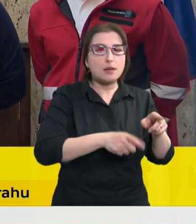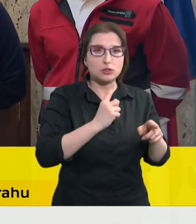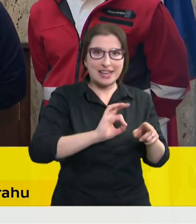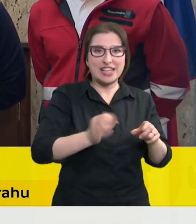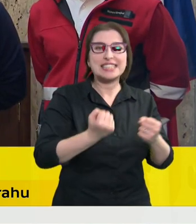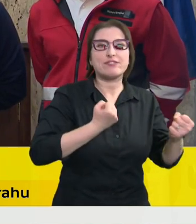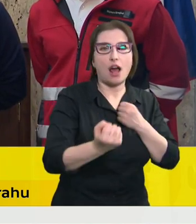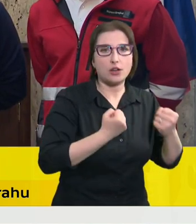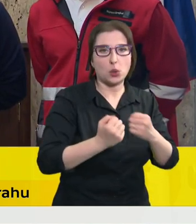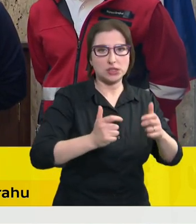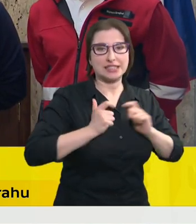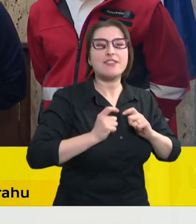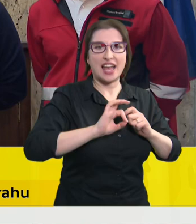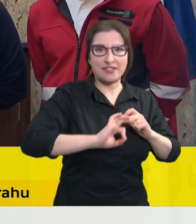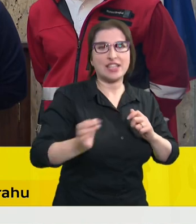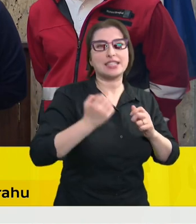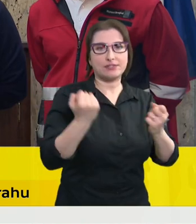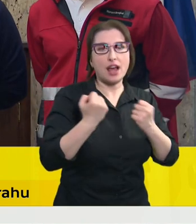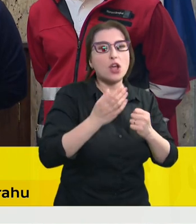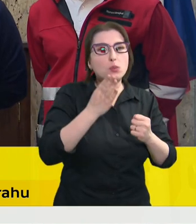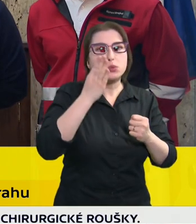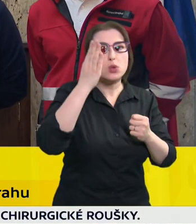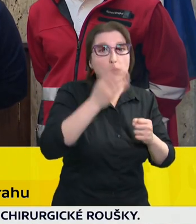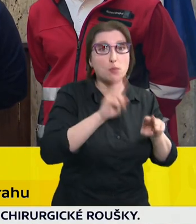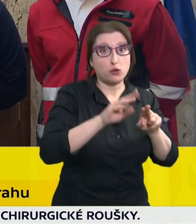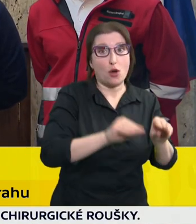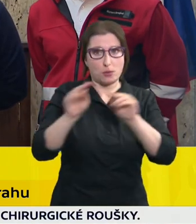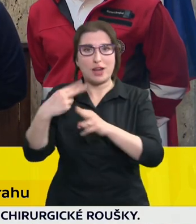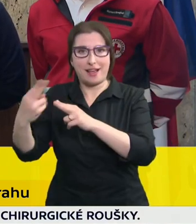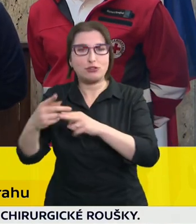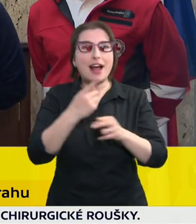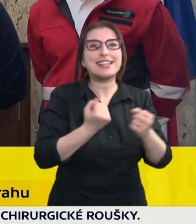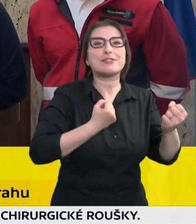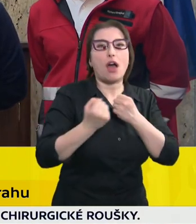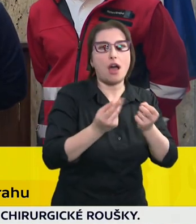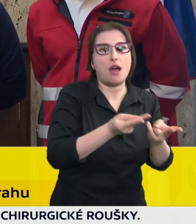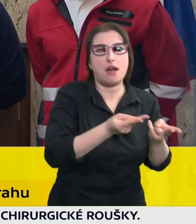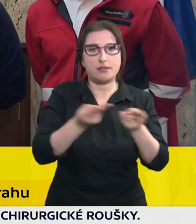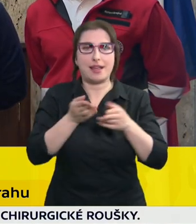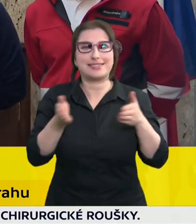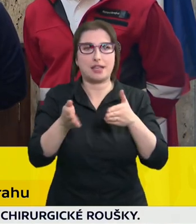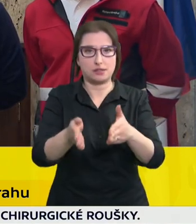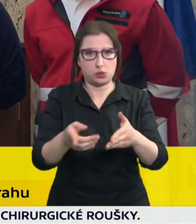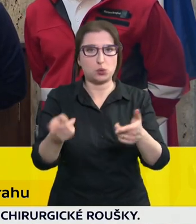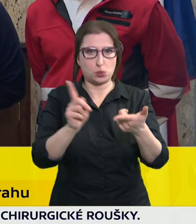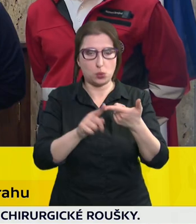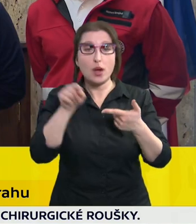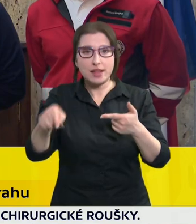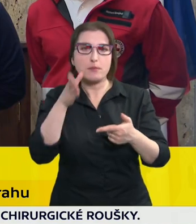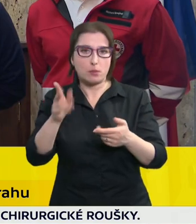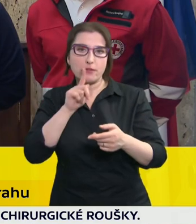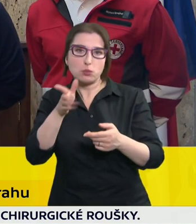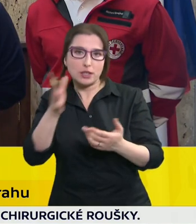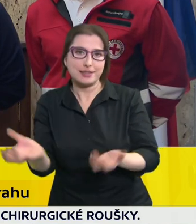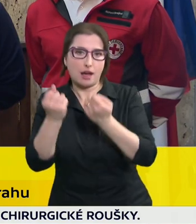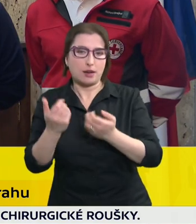být ve stavu i s vidinou další hospitalizace, že ten překlad na jiné pracoviště mu pomůže. To je úplně ta zásadní